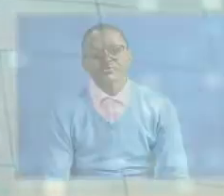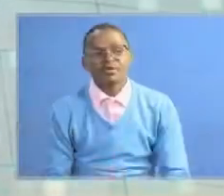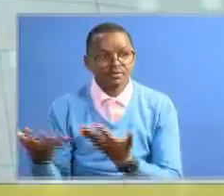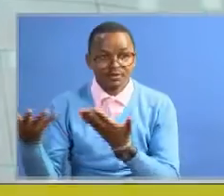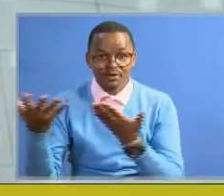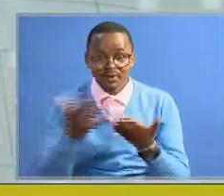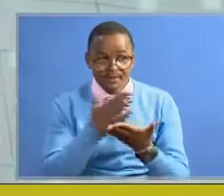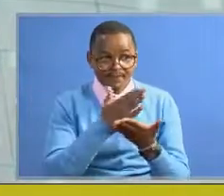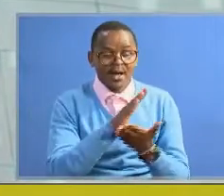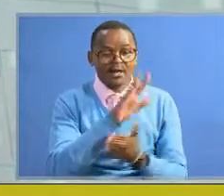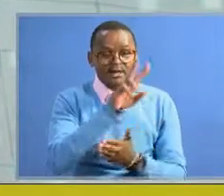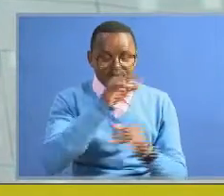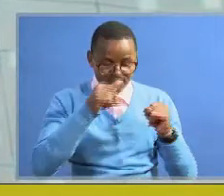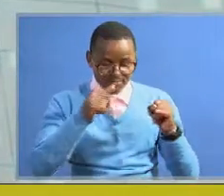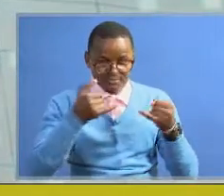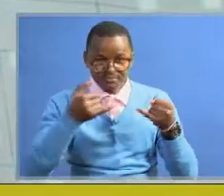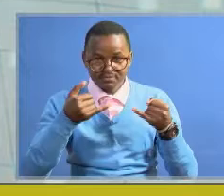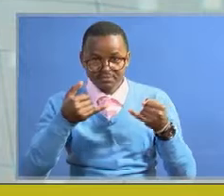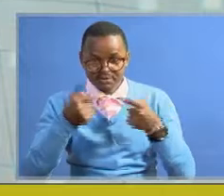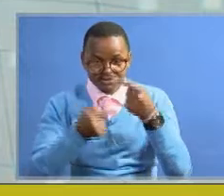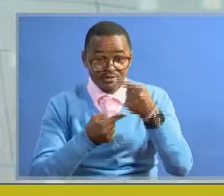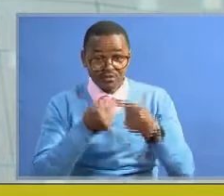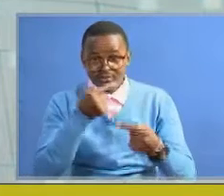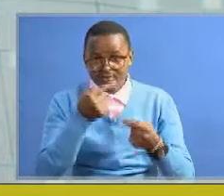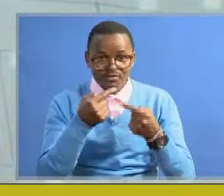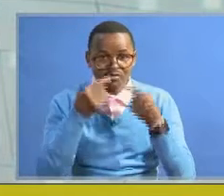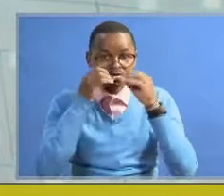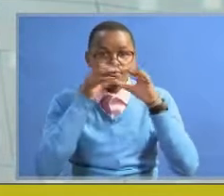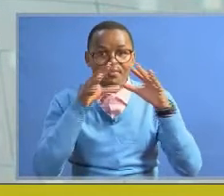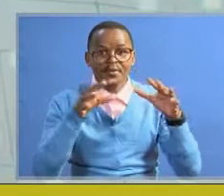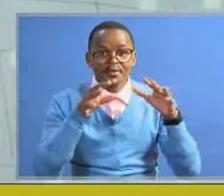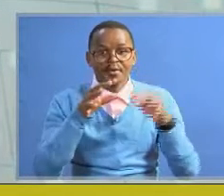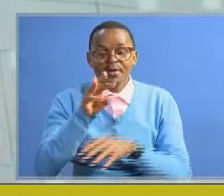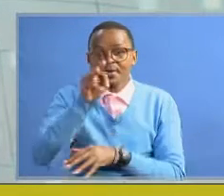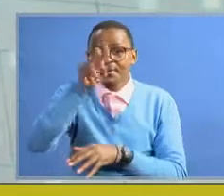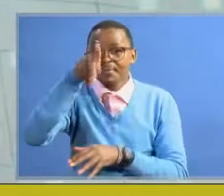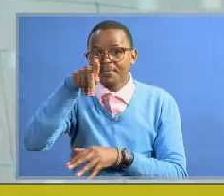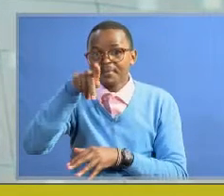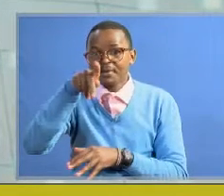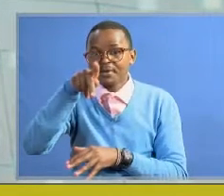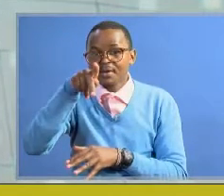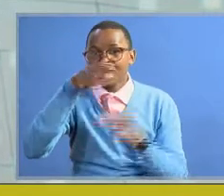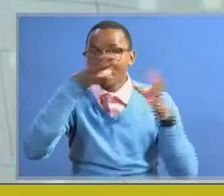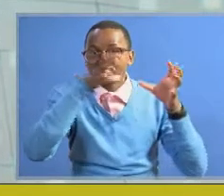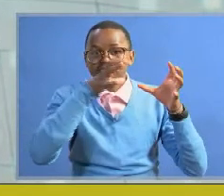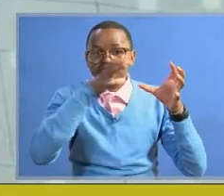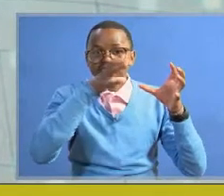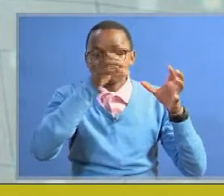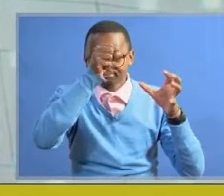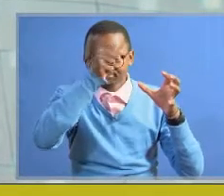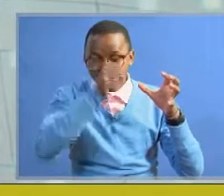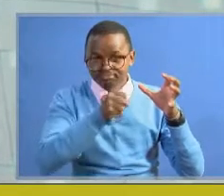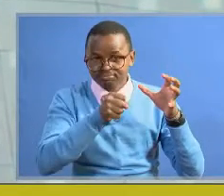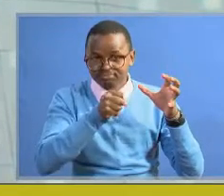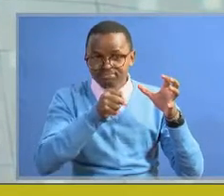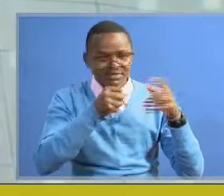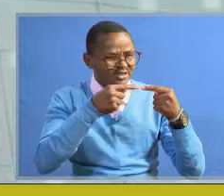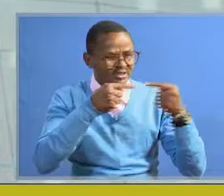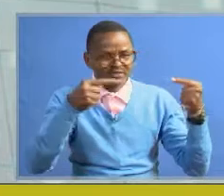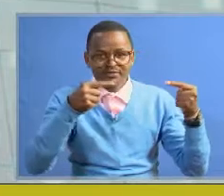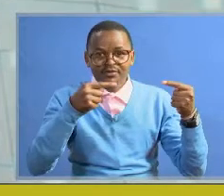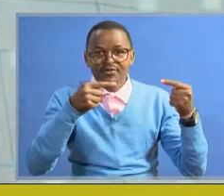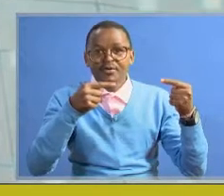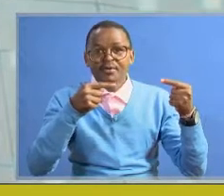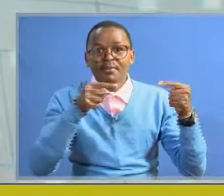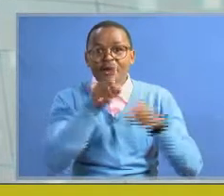Karibu kwenye sehemu ya pili ya mizizi ya habari tuzidi kukupasha. Mbunge wa Kilifi Kaskazini Owen Baya ametofautiana vikali na waziri wa utalii